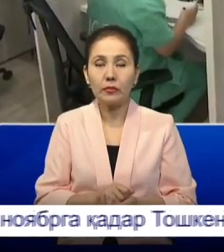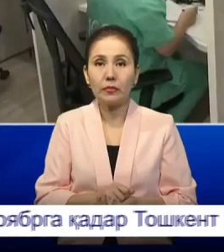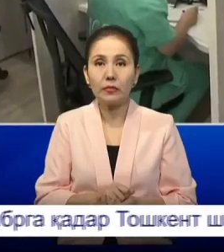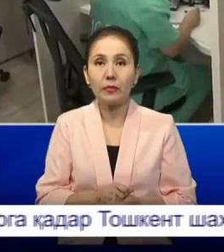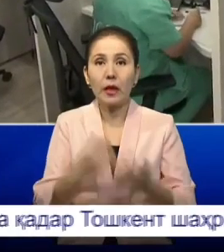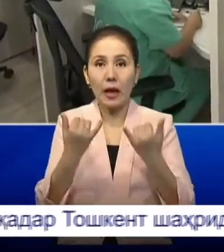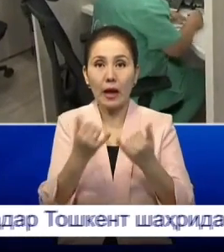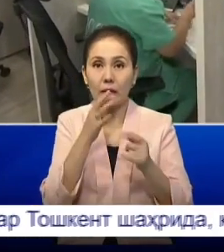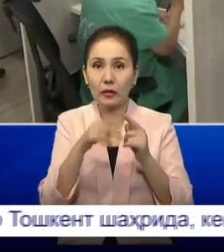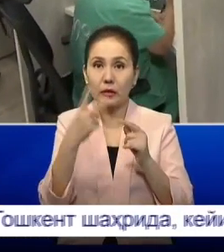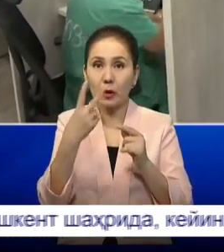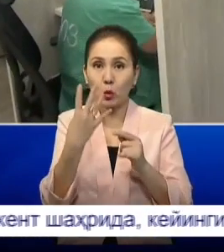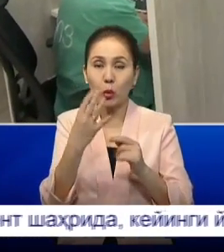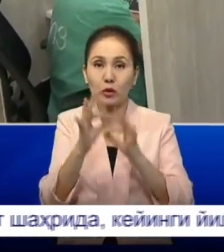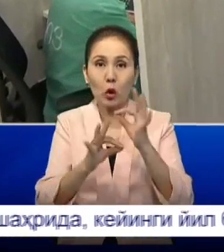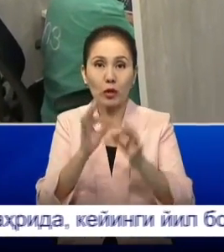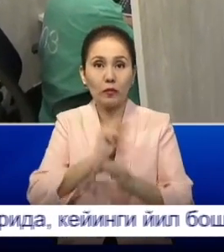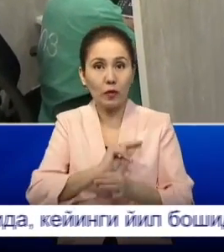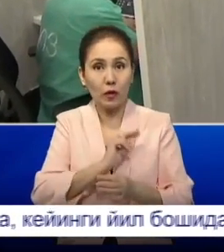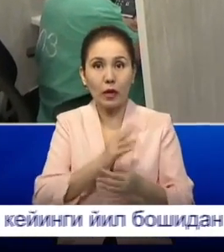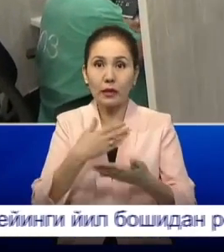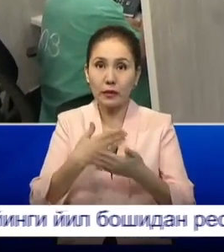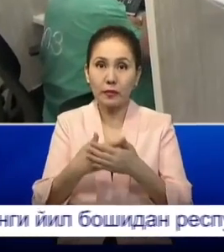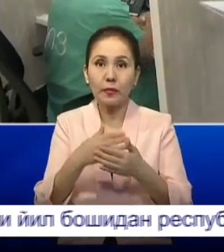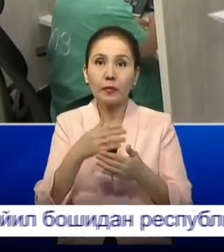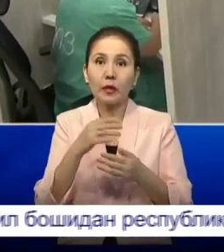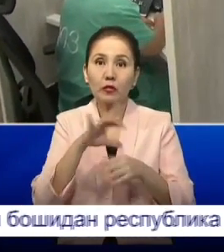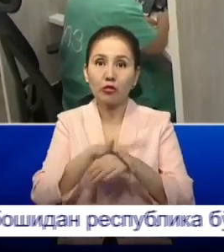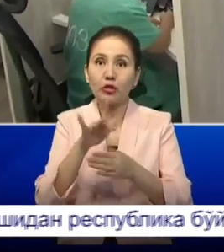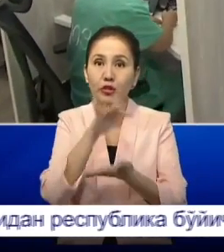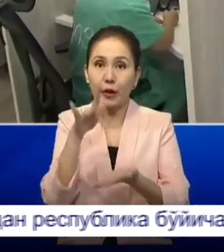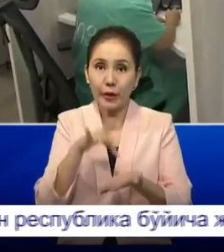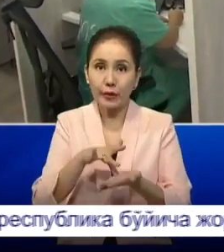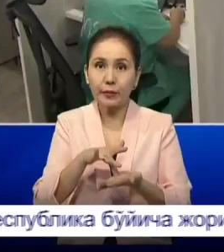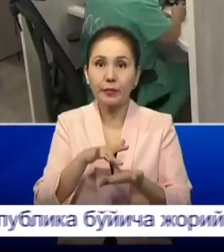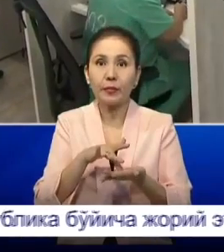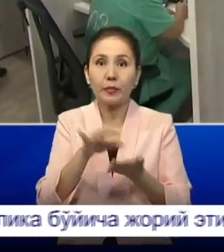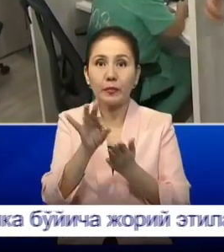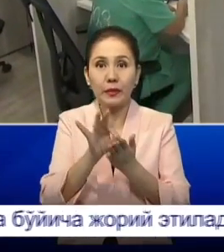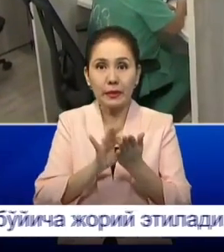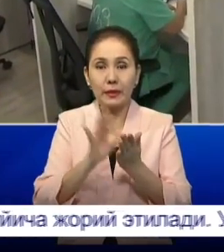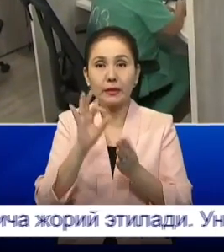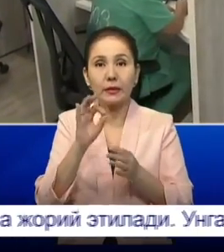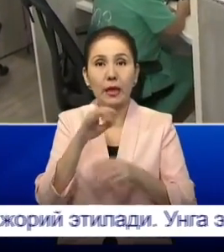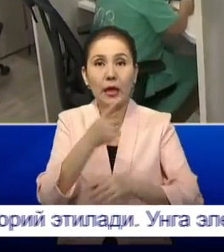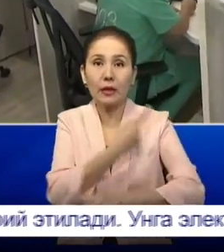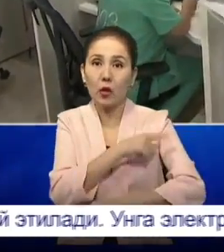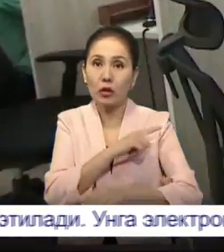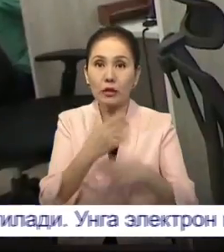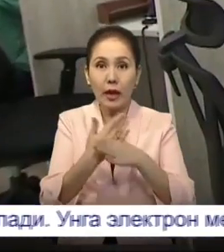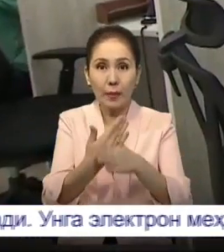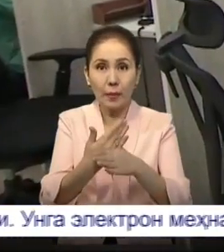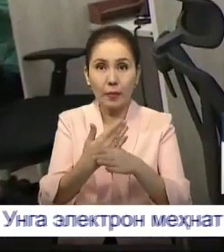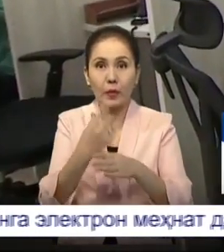Ayni paytda 24 soatlik faoliyat yo'lga qo'yilgan va Toshkent shahar tez tibbiy yordam stansiyasida bugungi